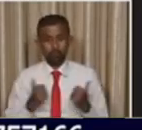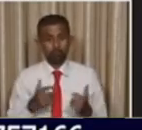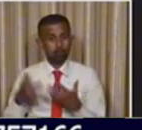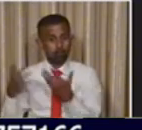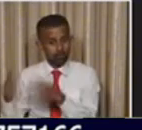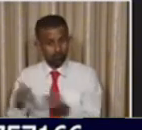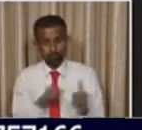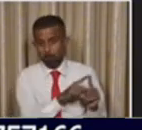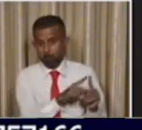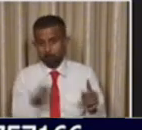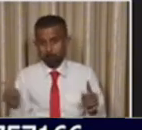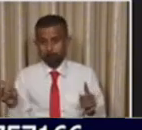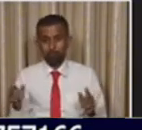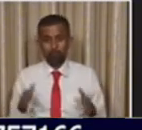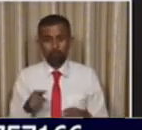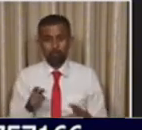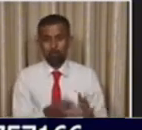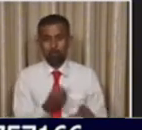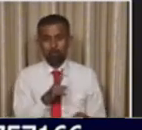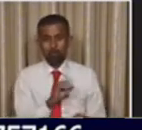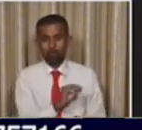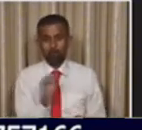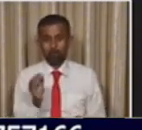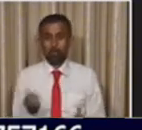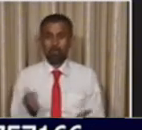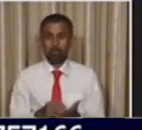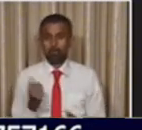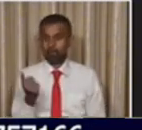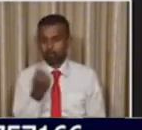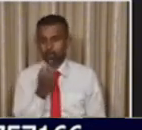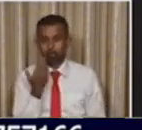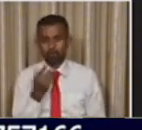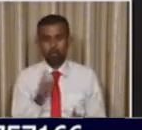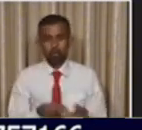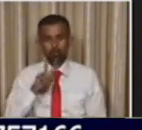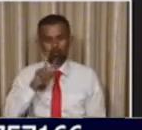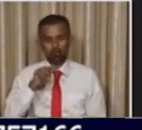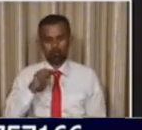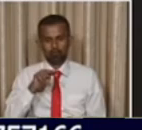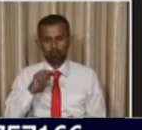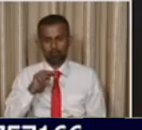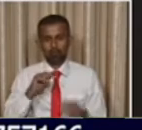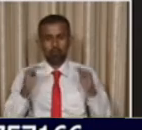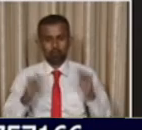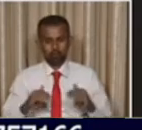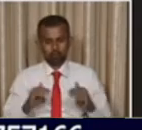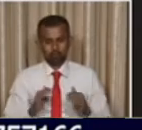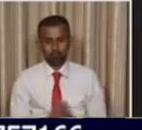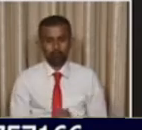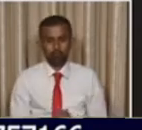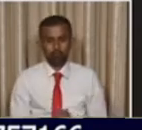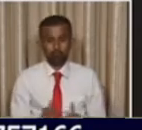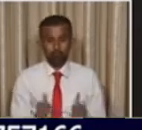කරාට පස්සේ අවුරුදු 12කින් ඔහුට ඉල්ලීමක් කරන්න පුළුවන්. ඒක 20 අවුරුදු සිර දඬුවමකට පරිවර්තනය කරන්න. ඔවුන් හොඳ